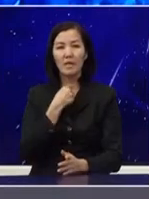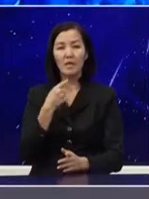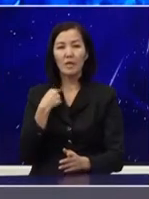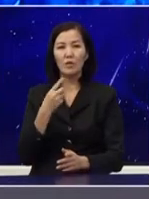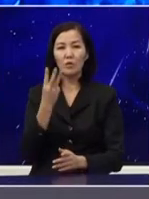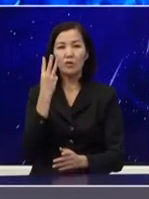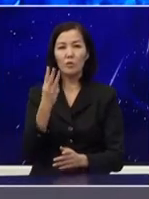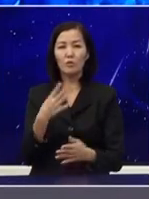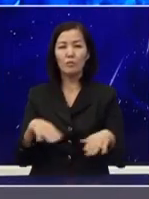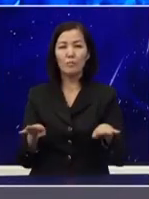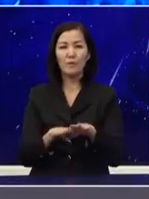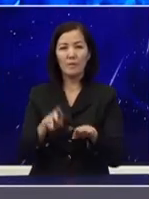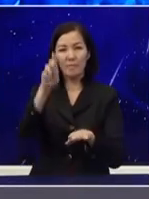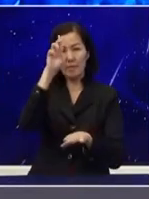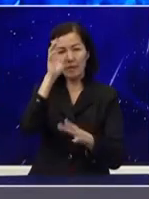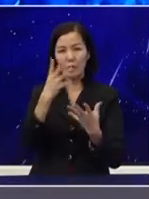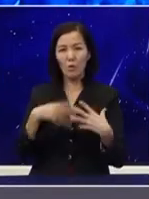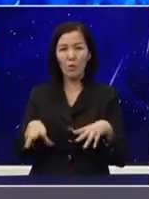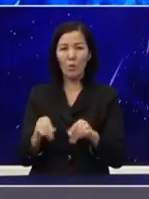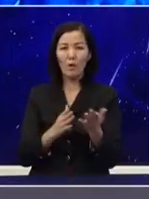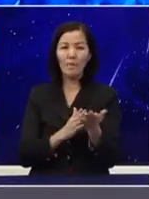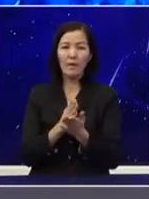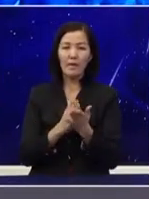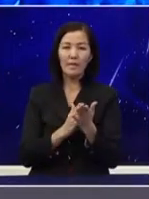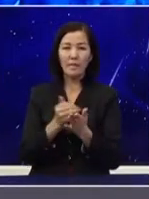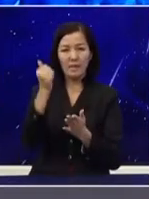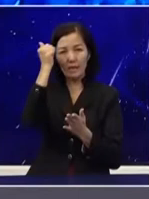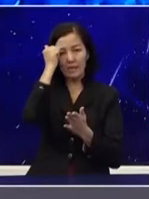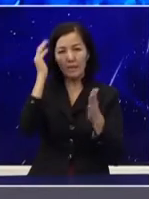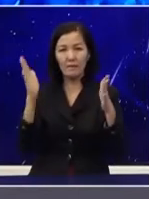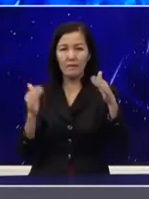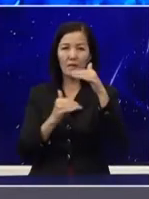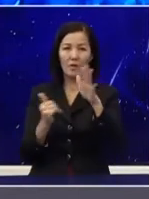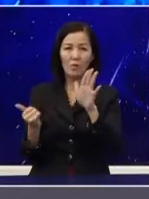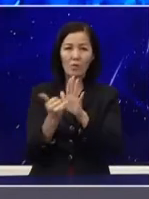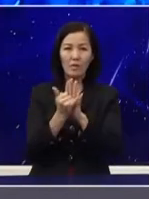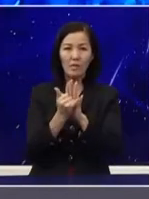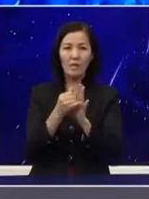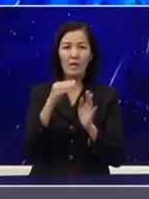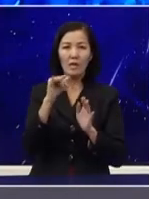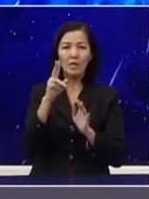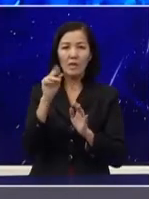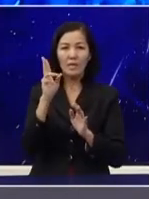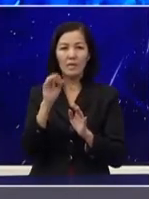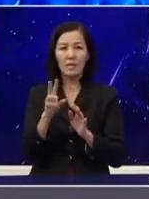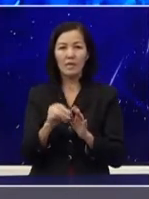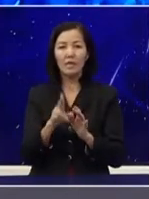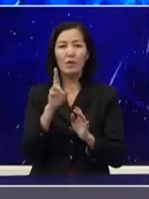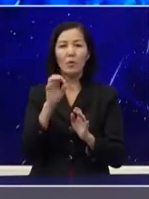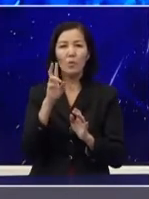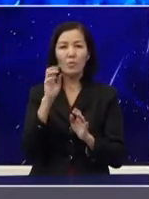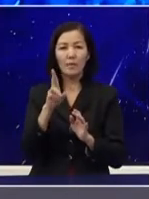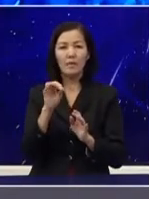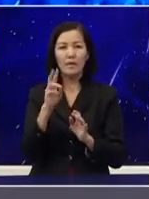Талдықорғанда үш бірдей мемлекет және қоғам қайраткеріне естелік тақта орнатылды. Жәдігер Шайхинұлы, Сатыбалды Иманәліұлы, Кеңесов және